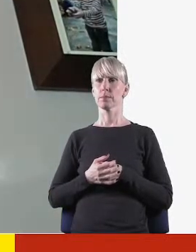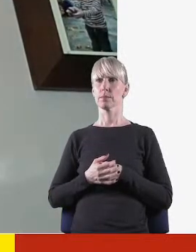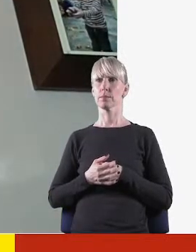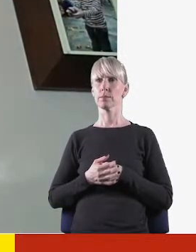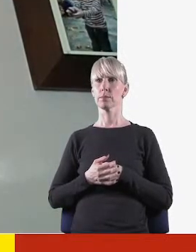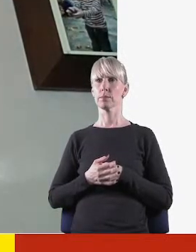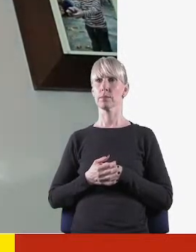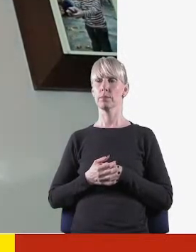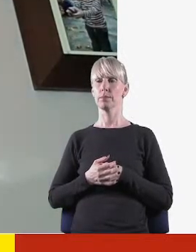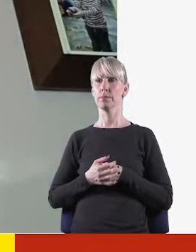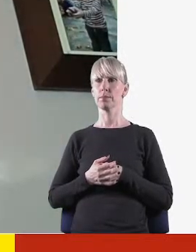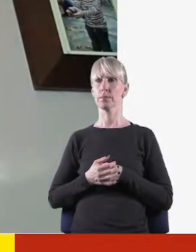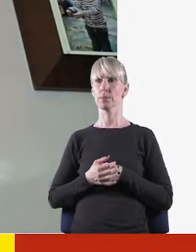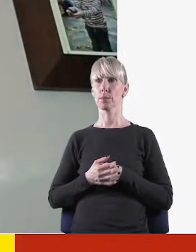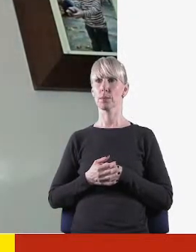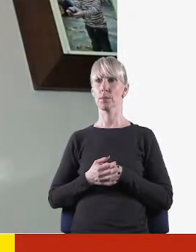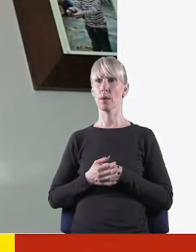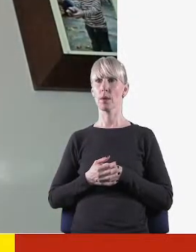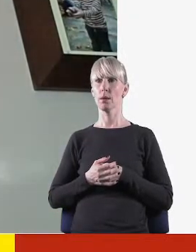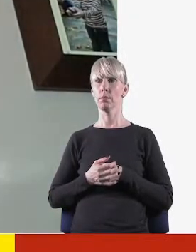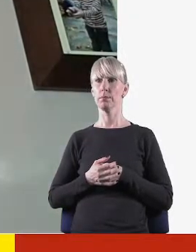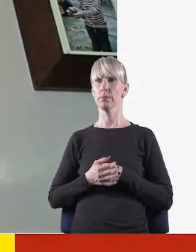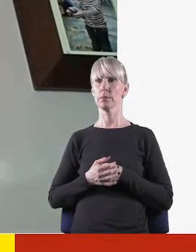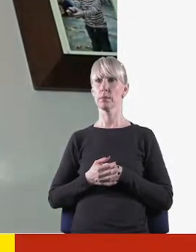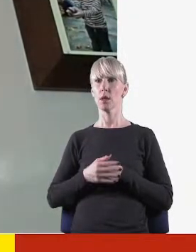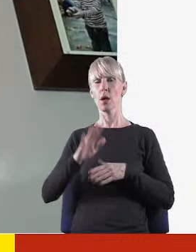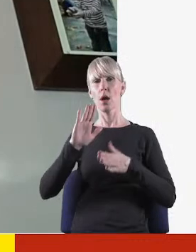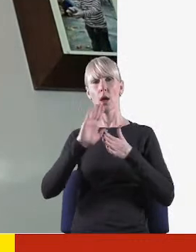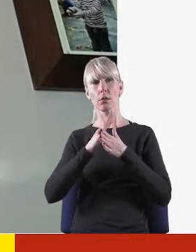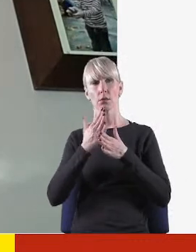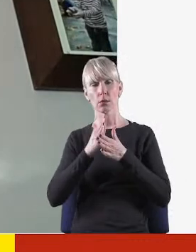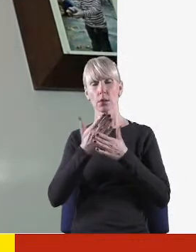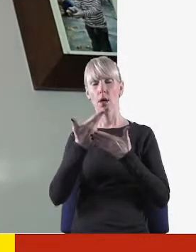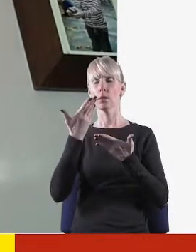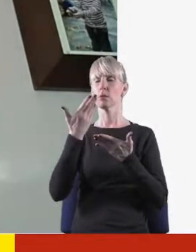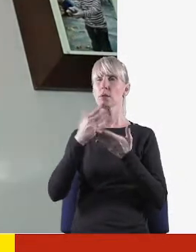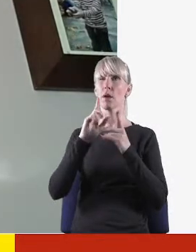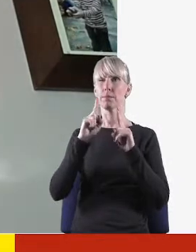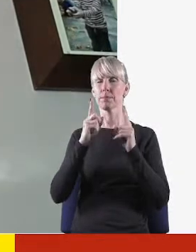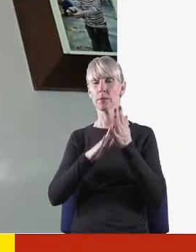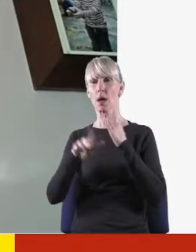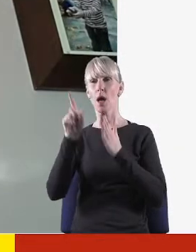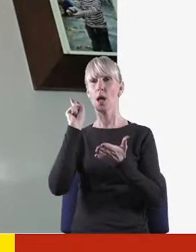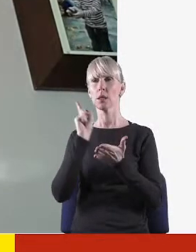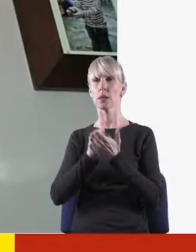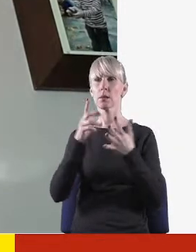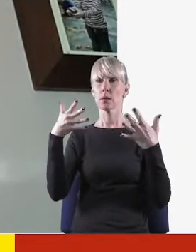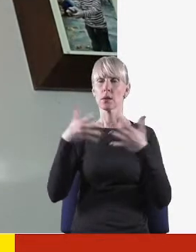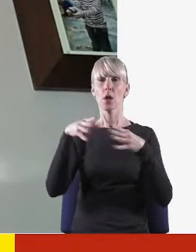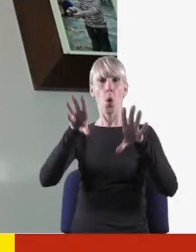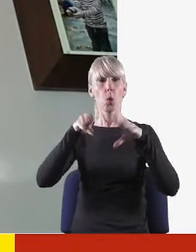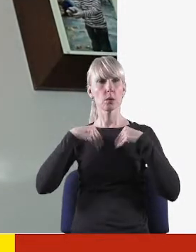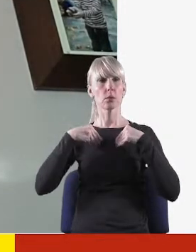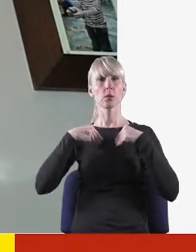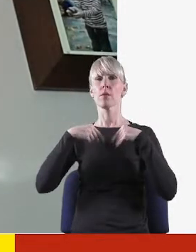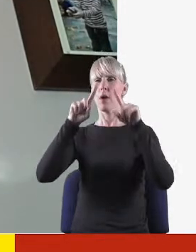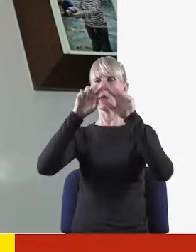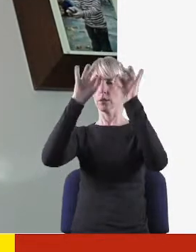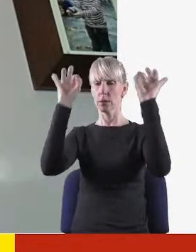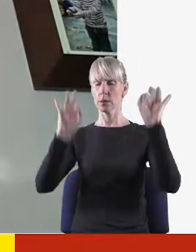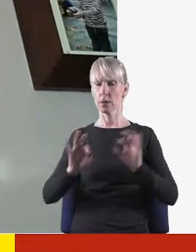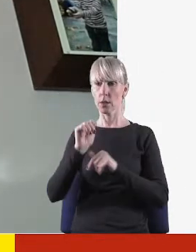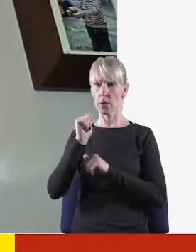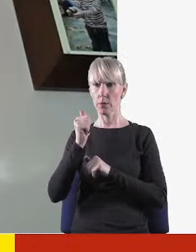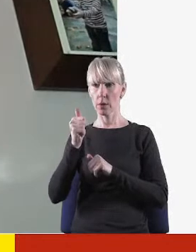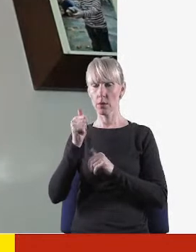trakcie prezentacji pan nadmienił, średnia zdawalność, a więc uzyskiwanie kwalifikacji w kraju